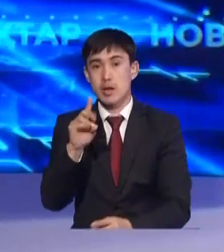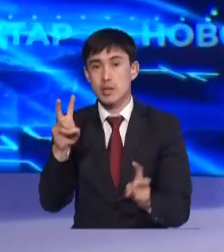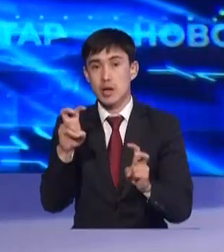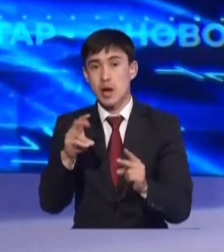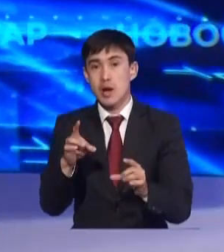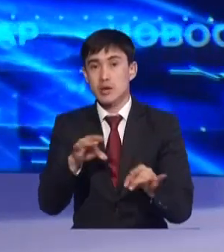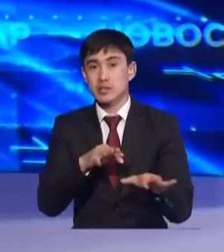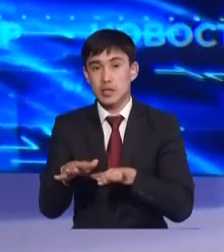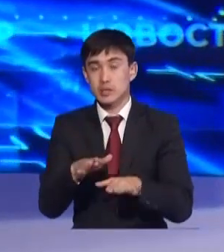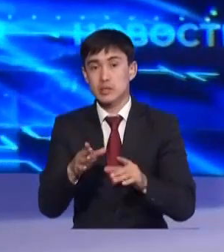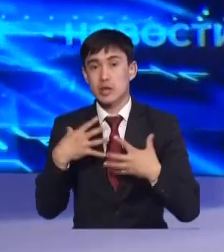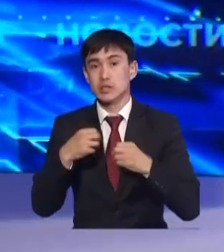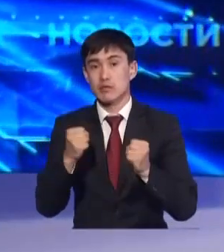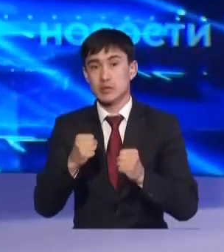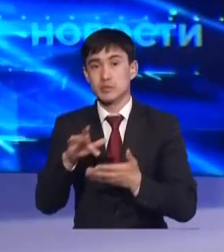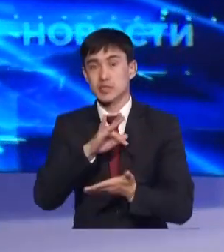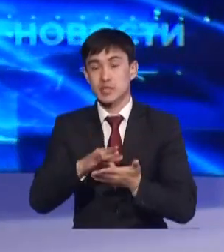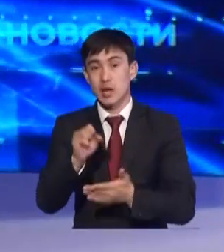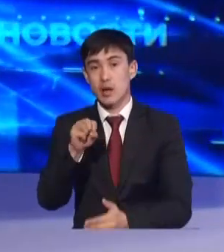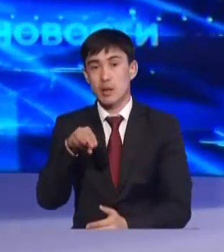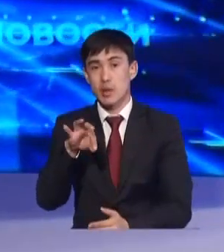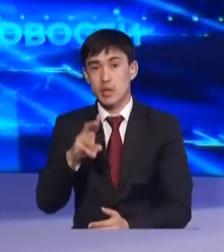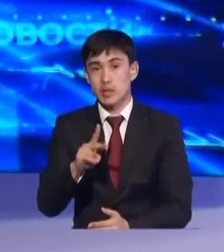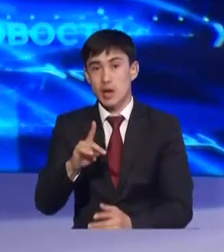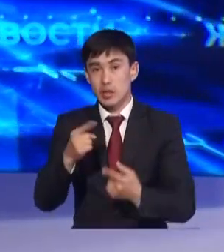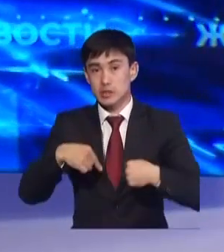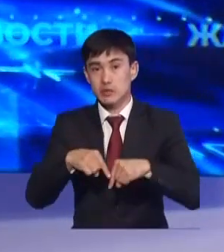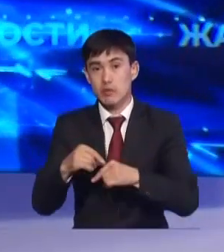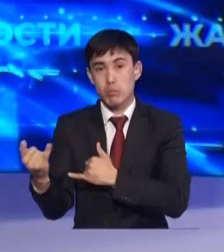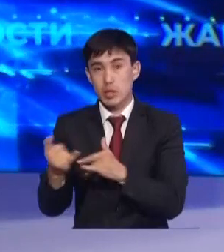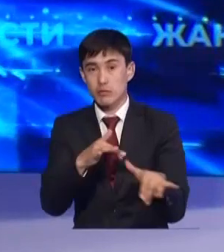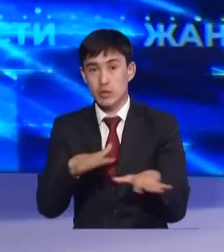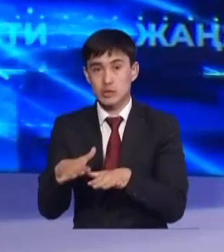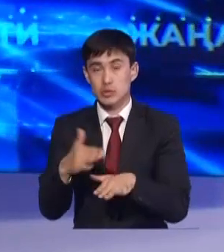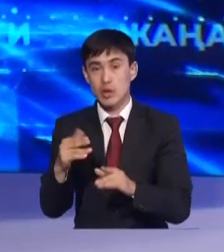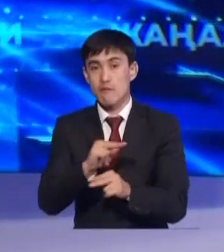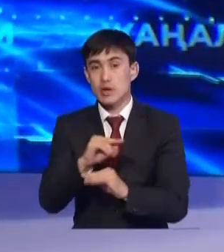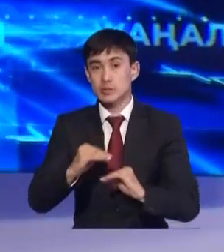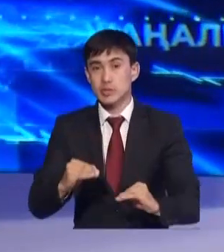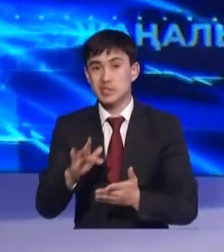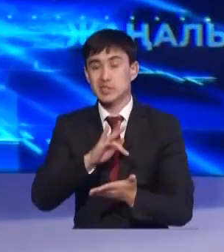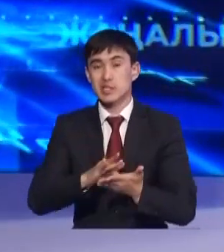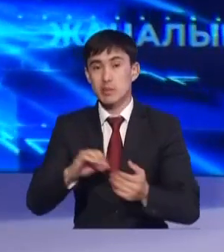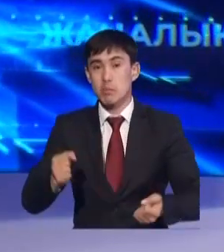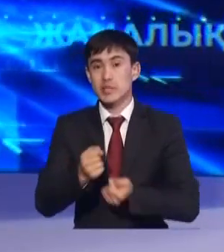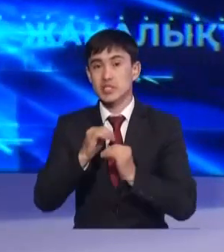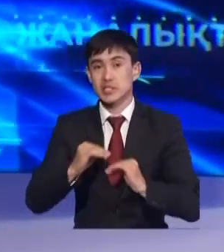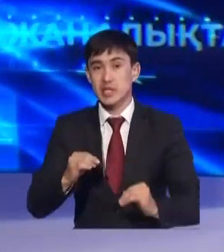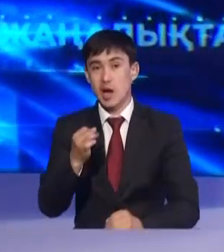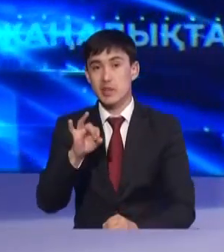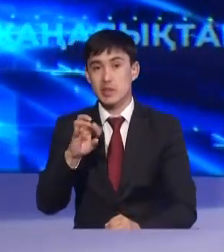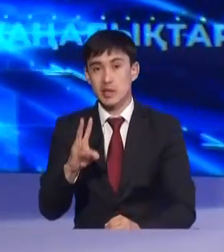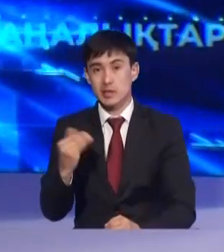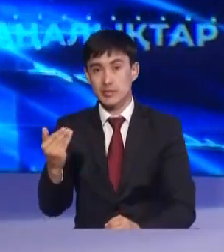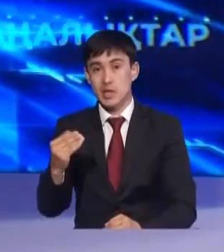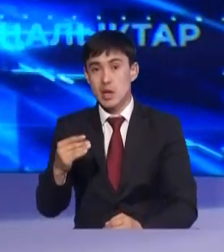абайла и развлекательно-оздоровительный центром Атамекен организовала благотворительную акцию для воспитанников Центра поддержки детей